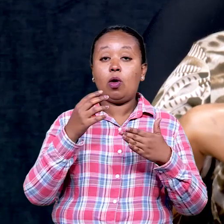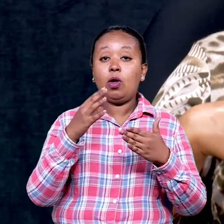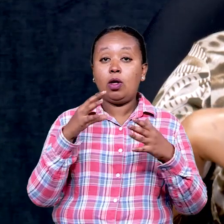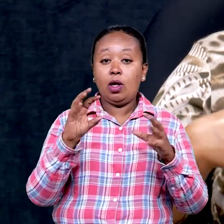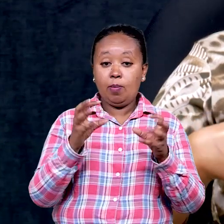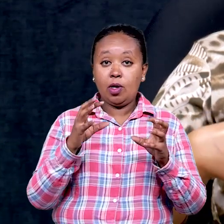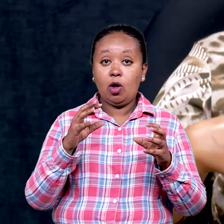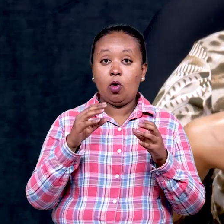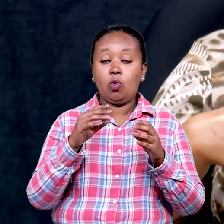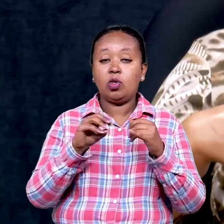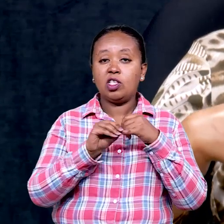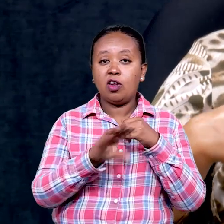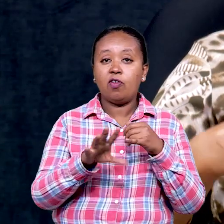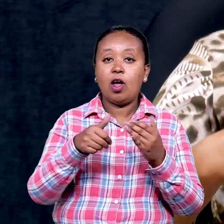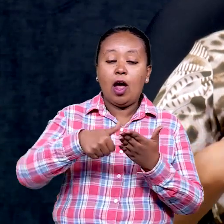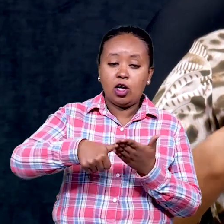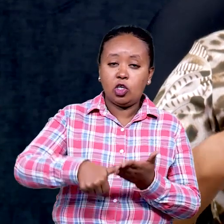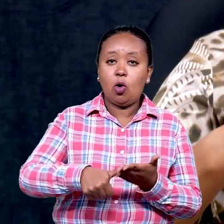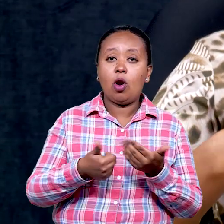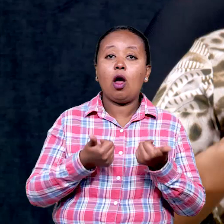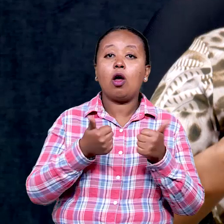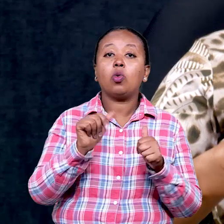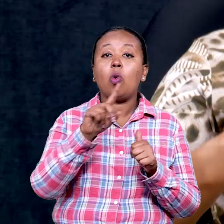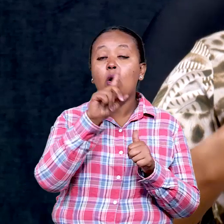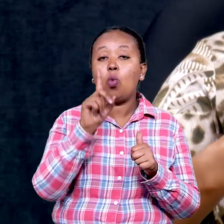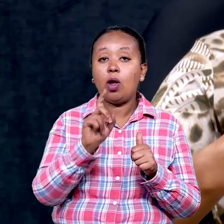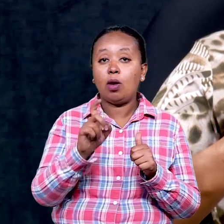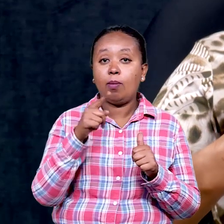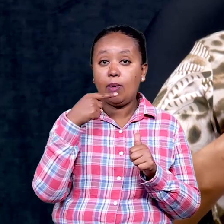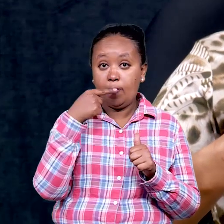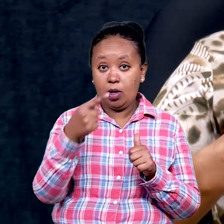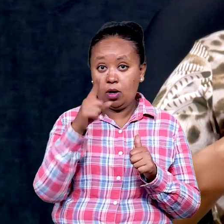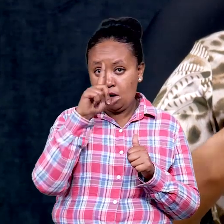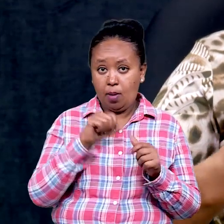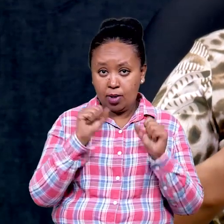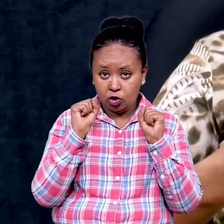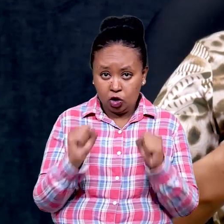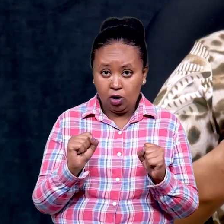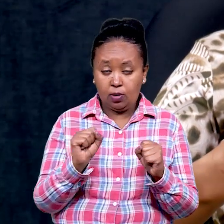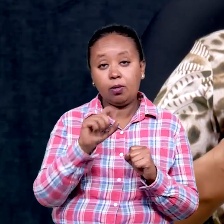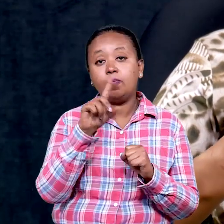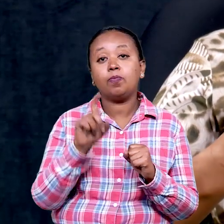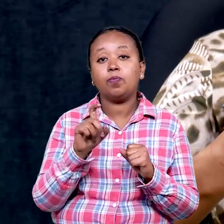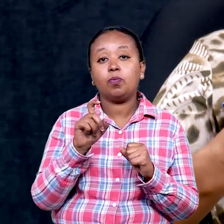አካል ወይም የሚዲያው ዘርፍ አሻራውን አኑሯል ወይ በሚል ልናመን